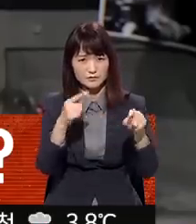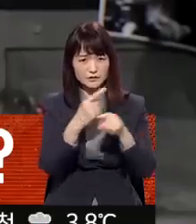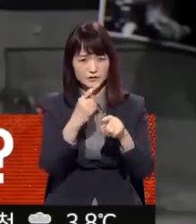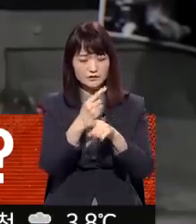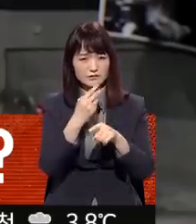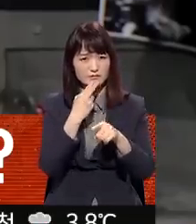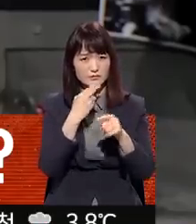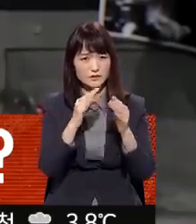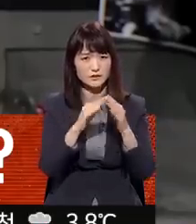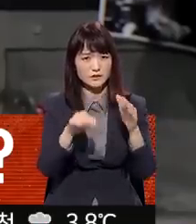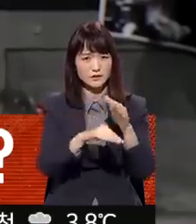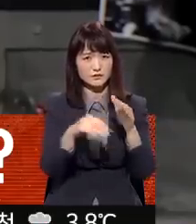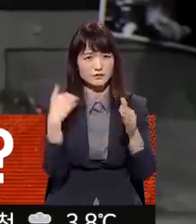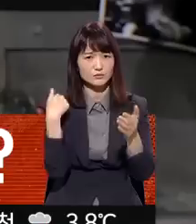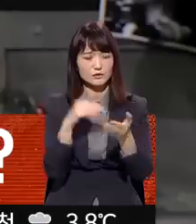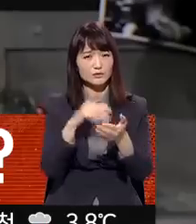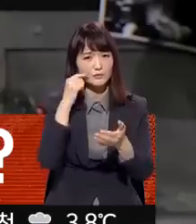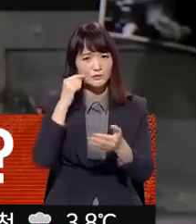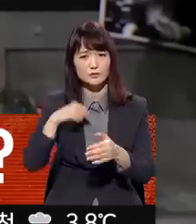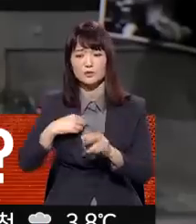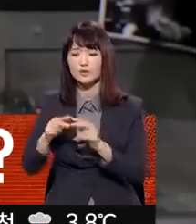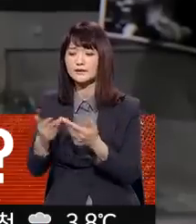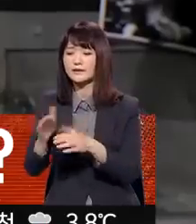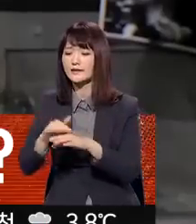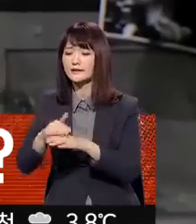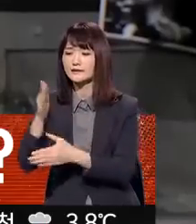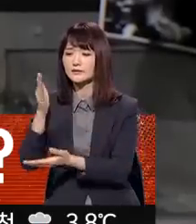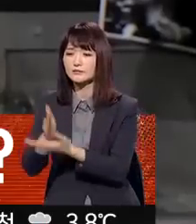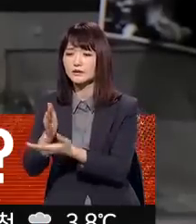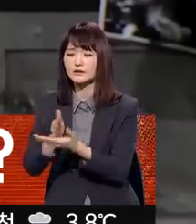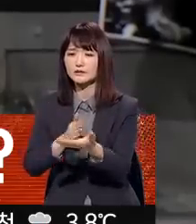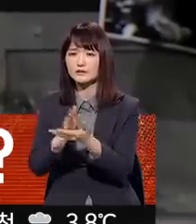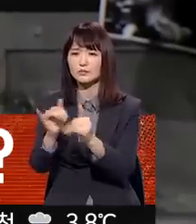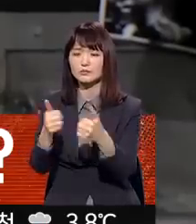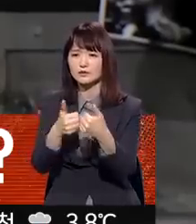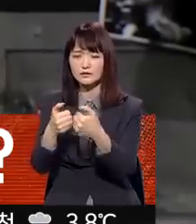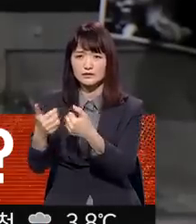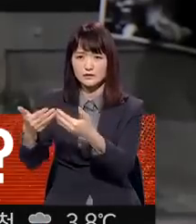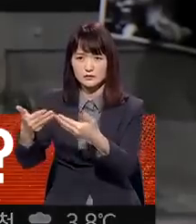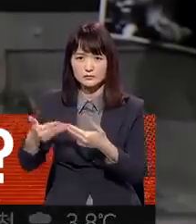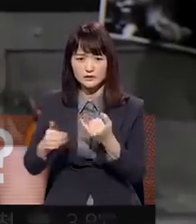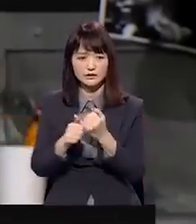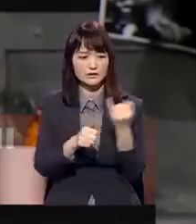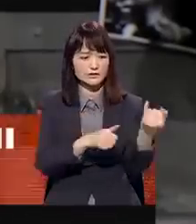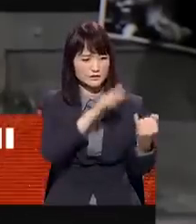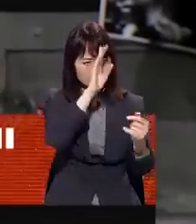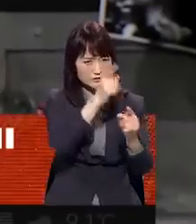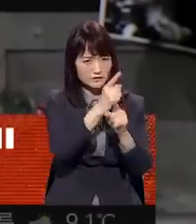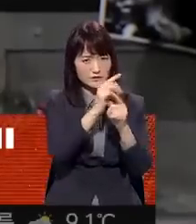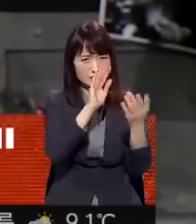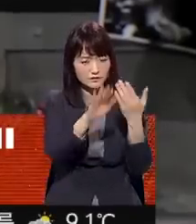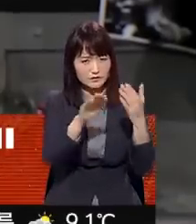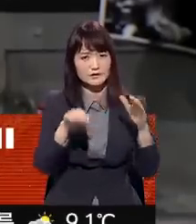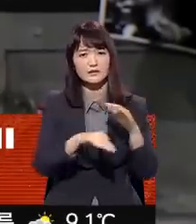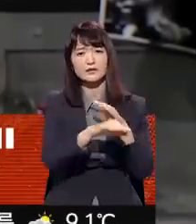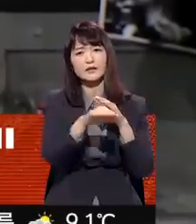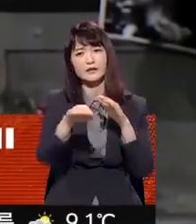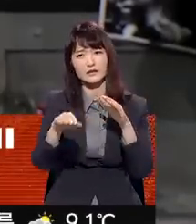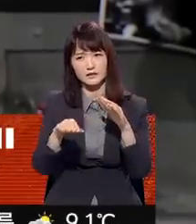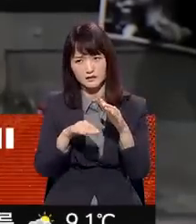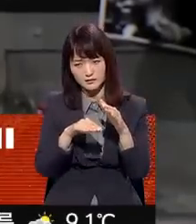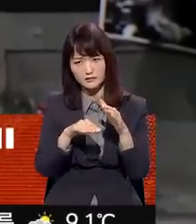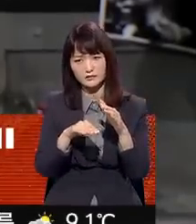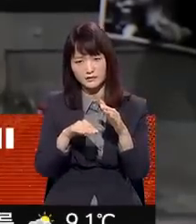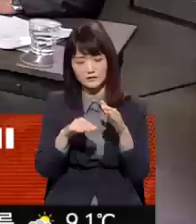그래서 본인이 해결하지 말고 전문가를 상담을 받아가지고 여성을 치료를 한 뒤에 가정생활 유지해야 될 것